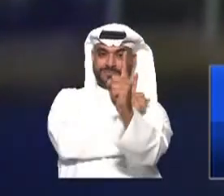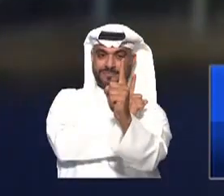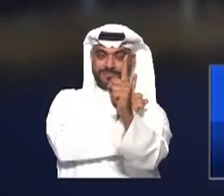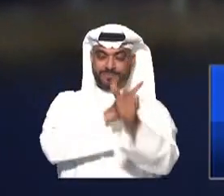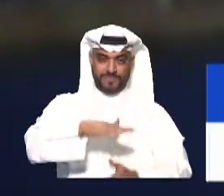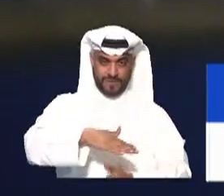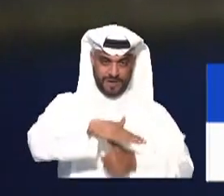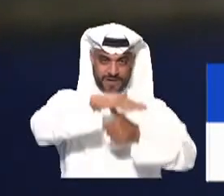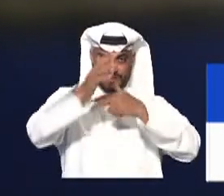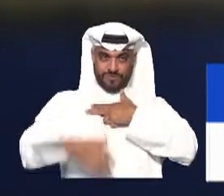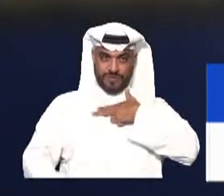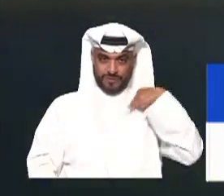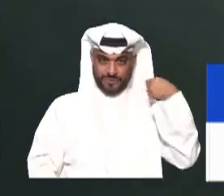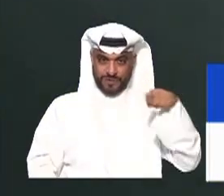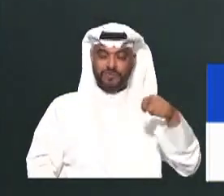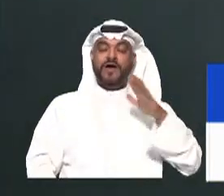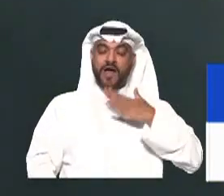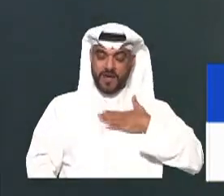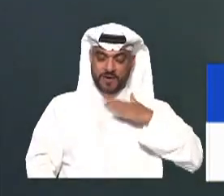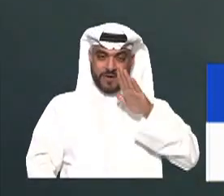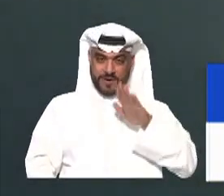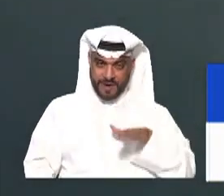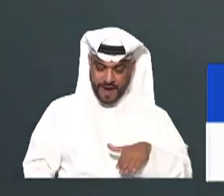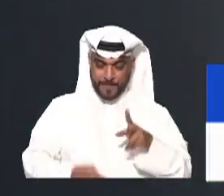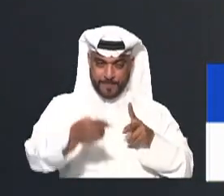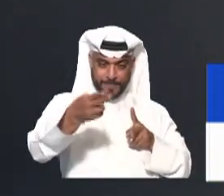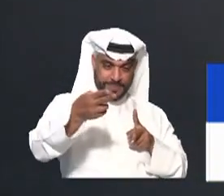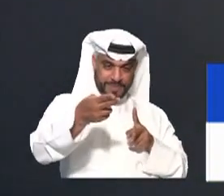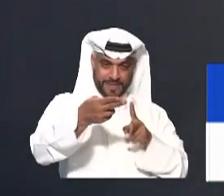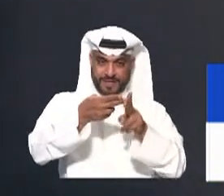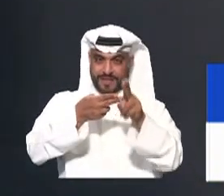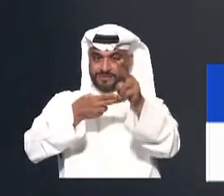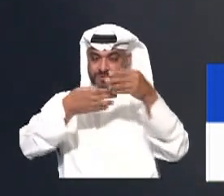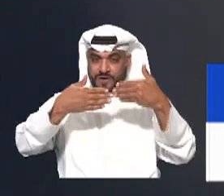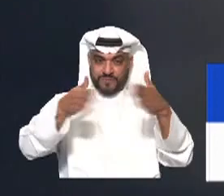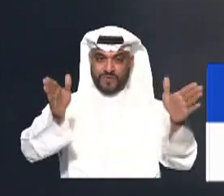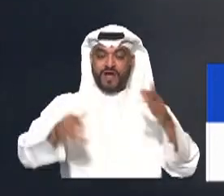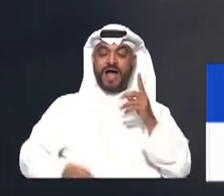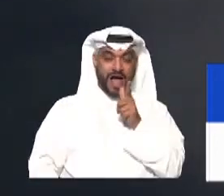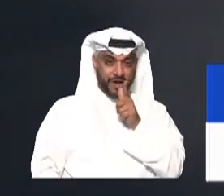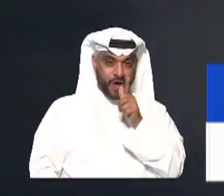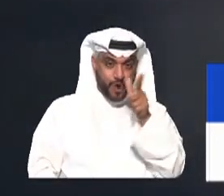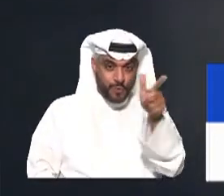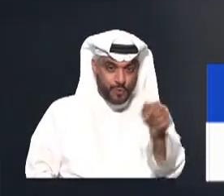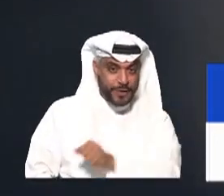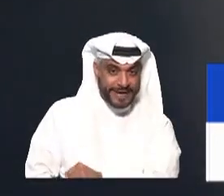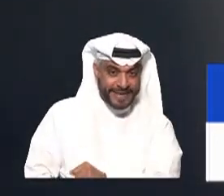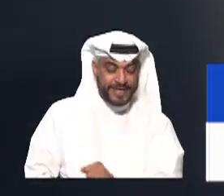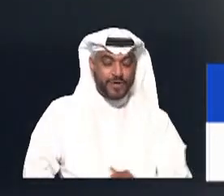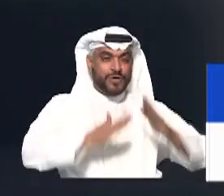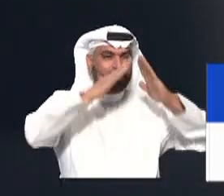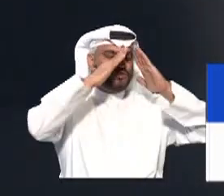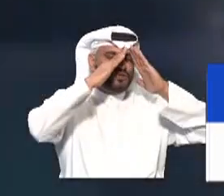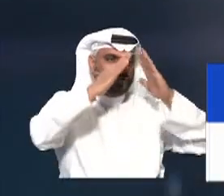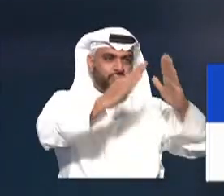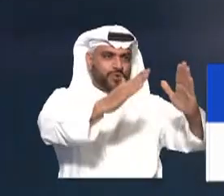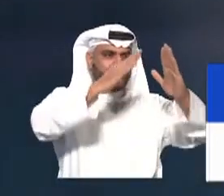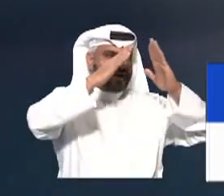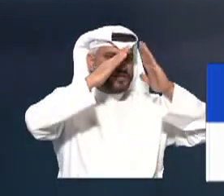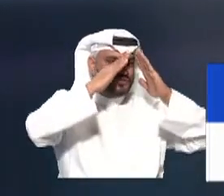الوزراء الشيخ صباح خالد الحمد الصباح حفظه الله، واليوم أود أن أتقدم بجزيل الشكر